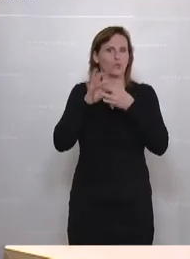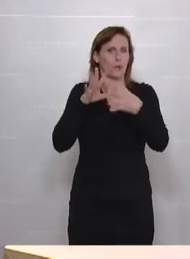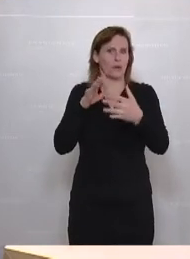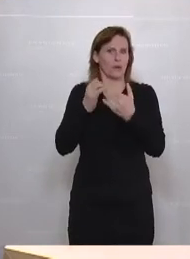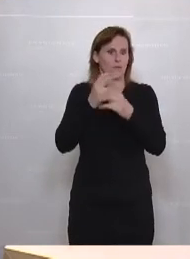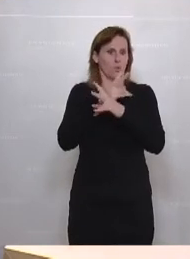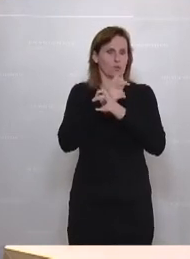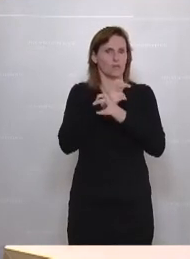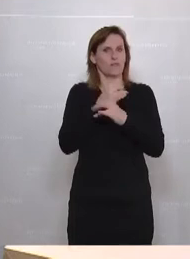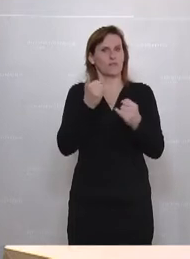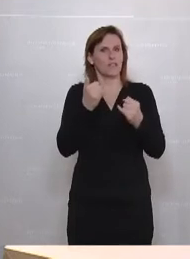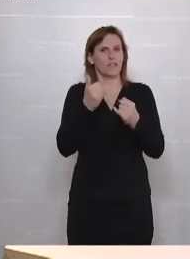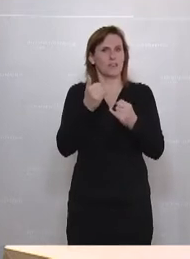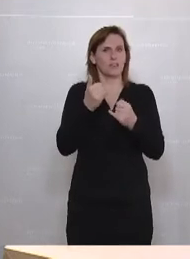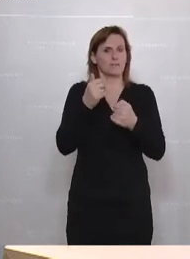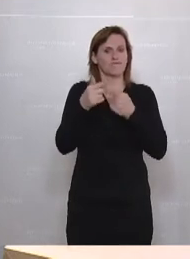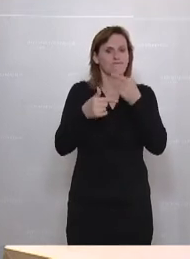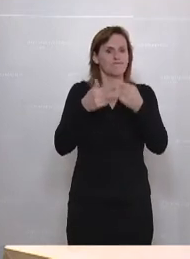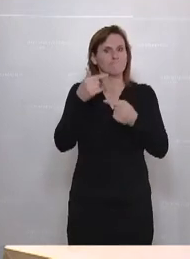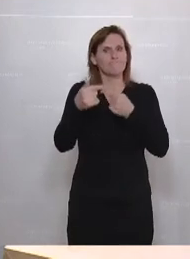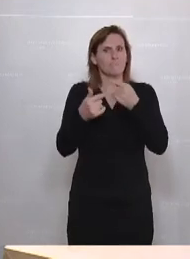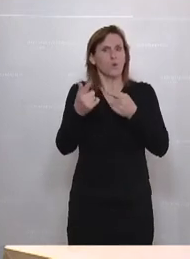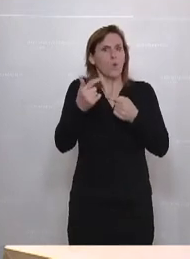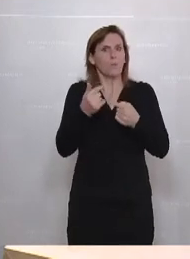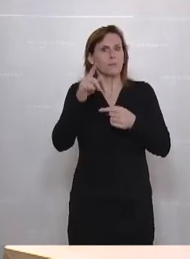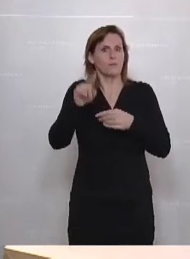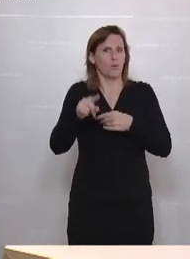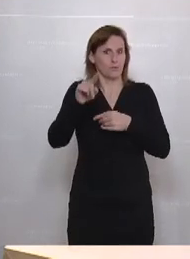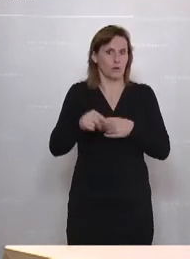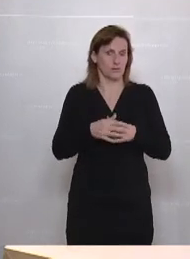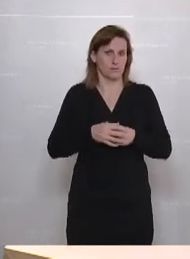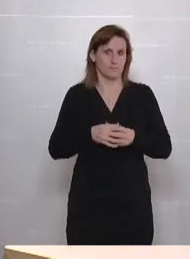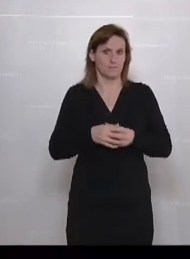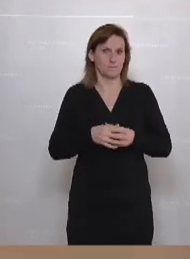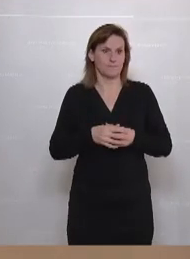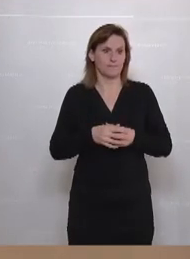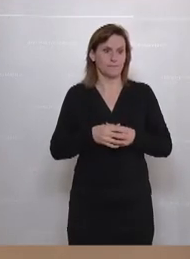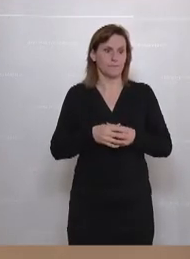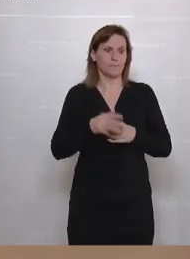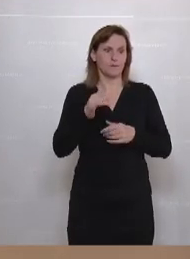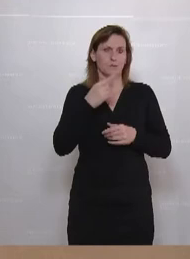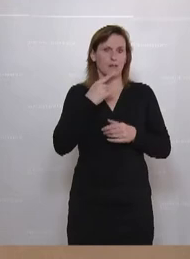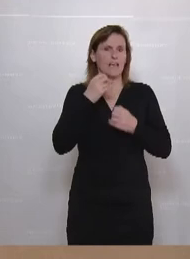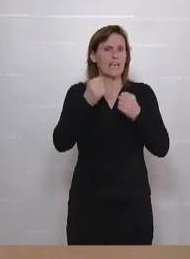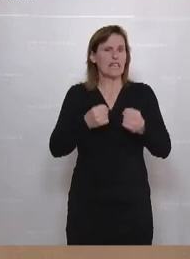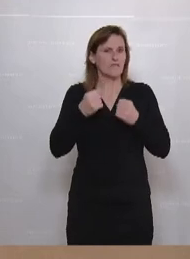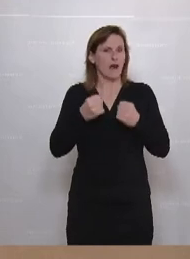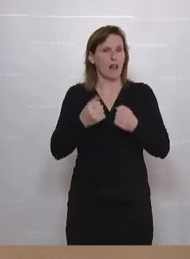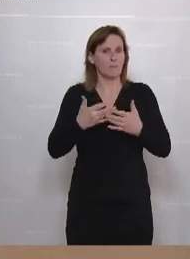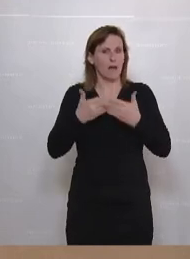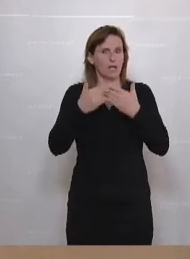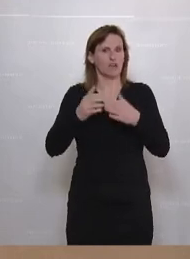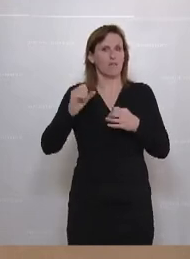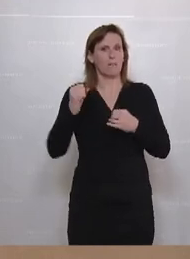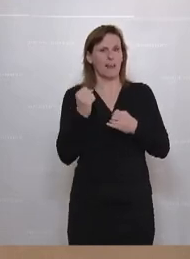wie schätzen Sie die Entwicklung auch über die nächsten Monate ein? Also man muss ja leider Gottes feststellen, Herr Abgeordneter, dass die Gewaltbereitschaft der